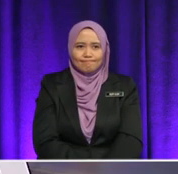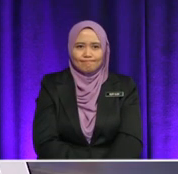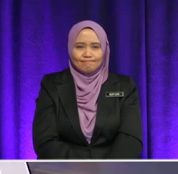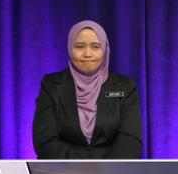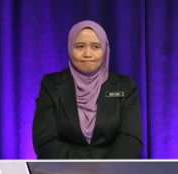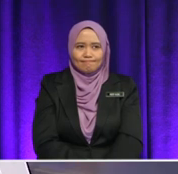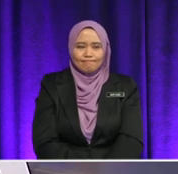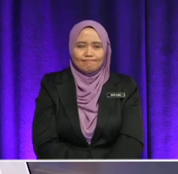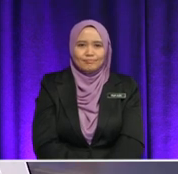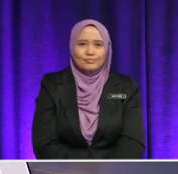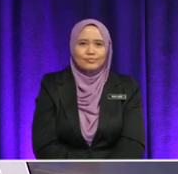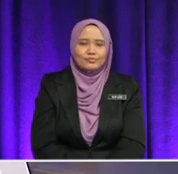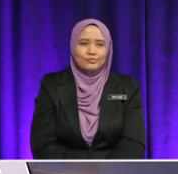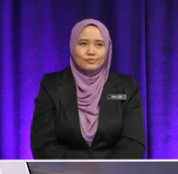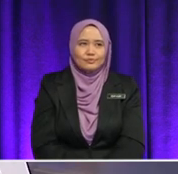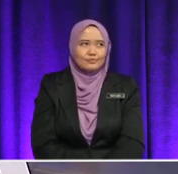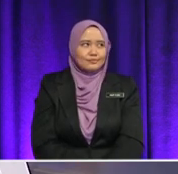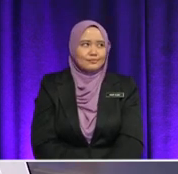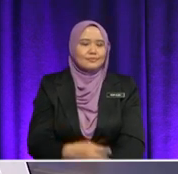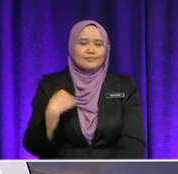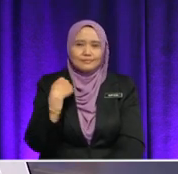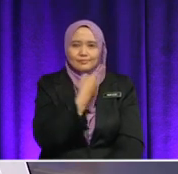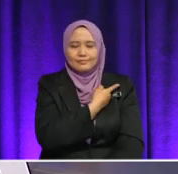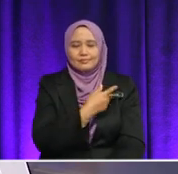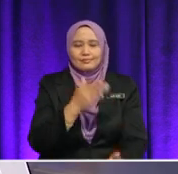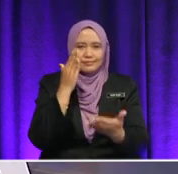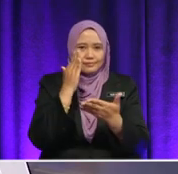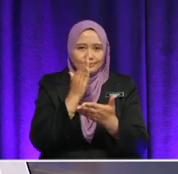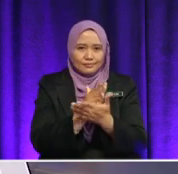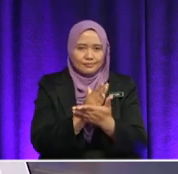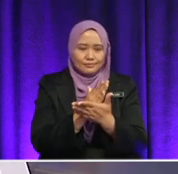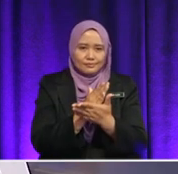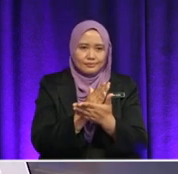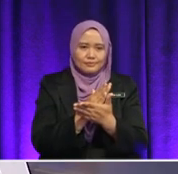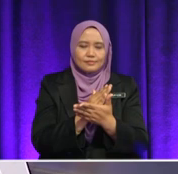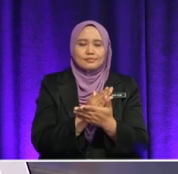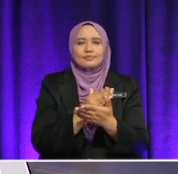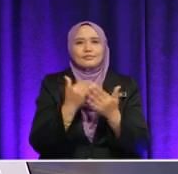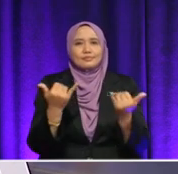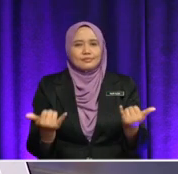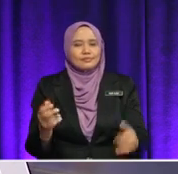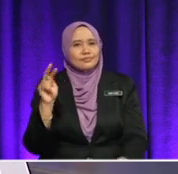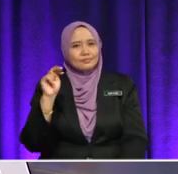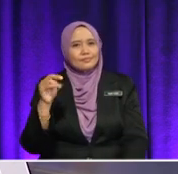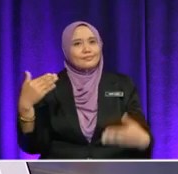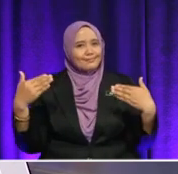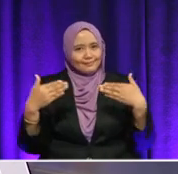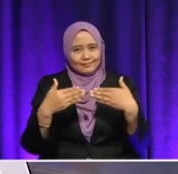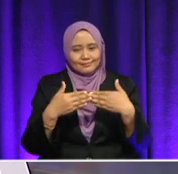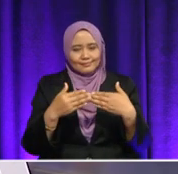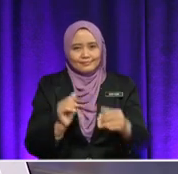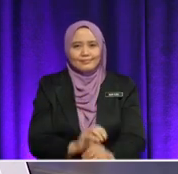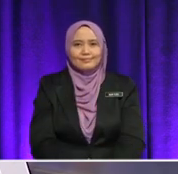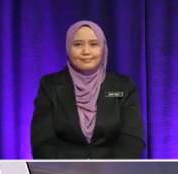jadi kita sambung lagi tetapi kita berhenti rehat Sekali lagi anda semuanya dalam